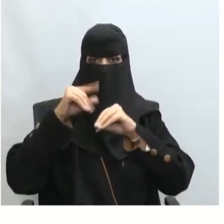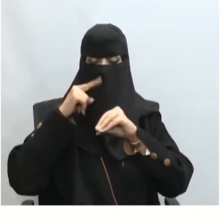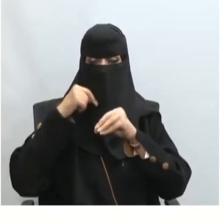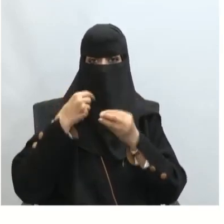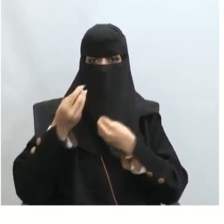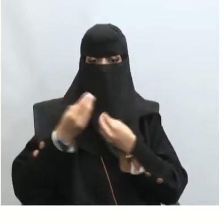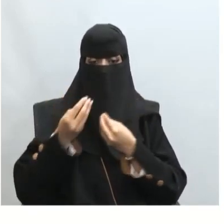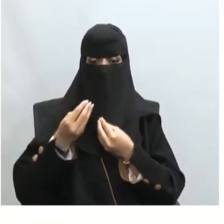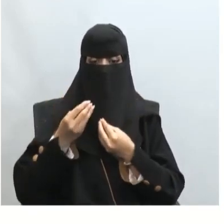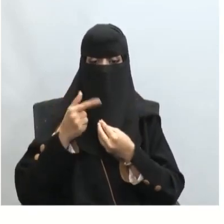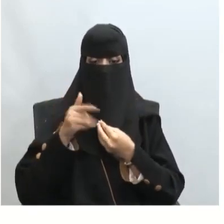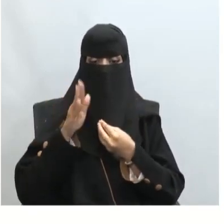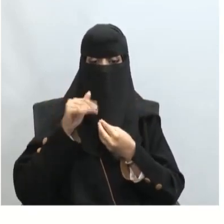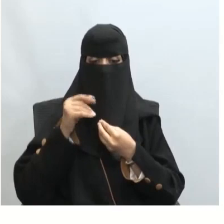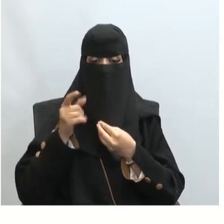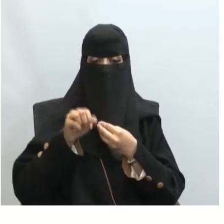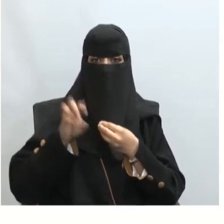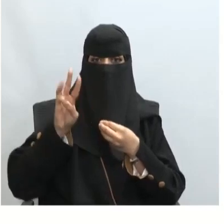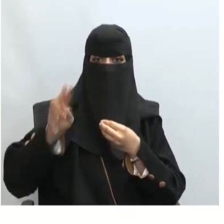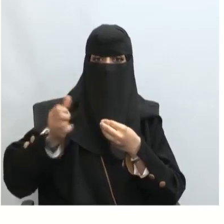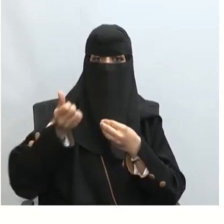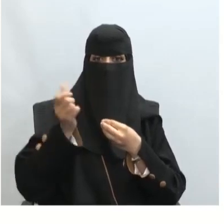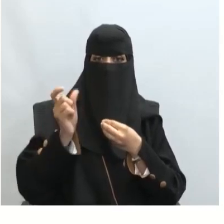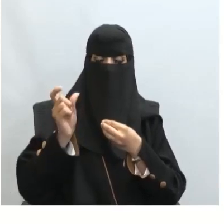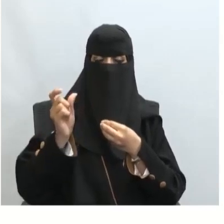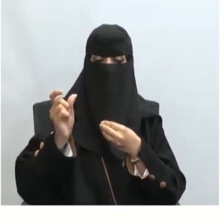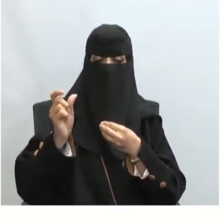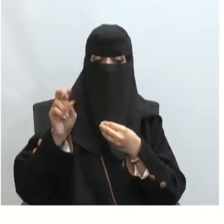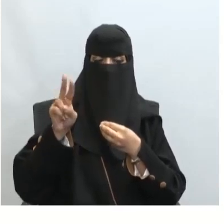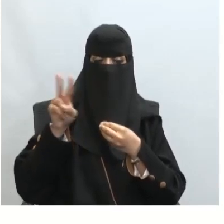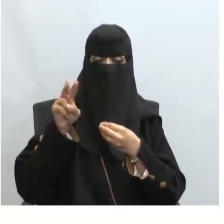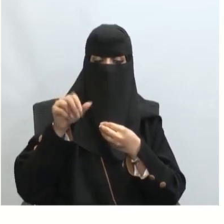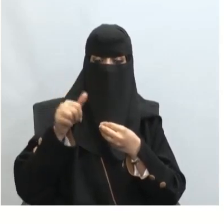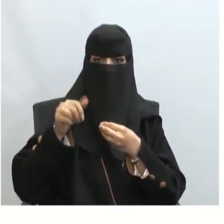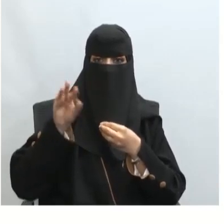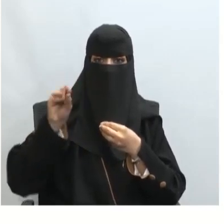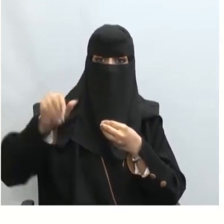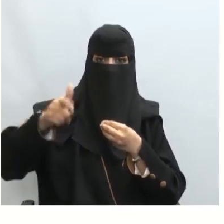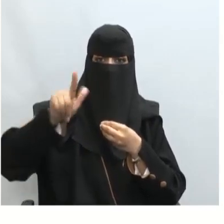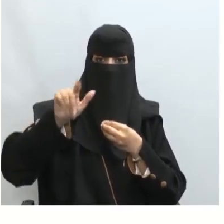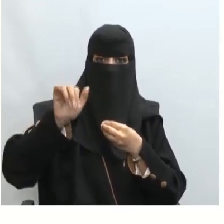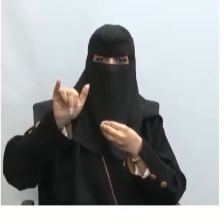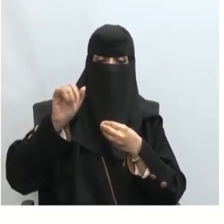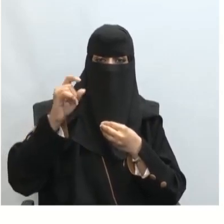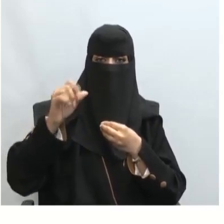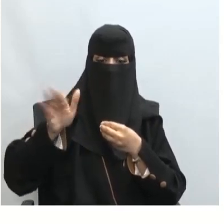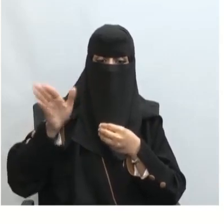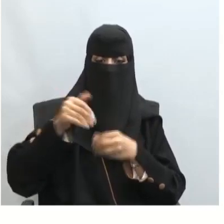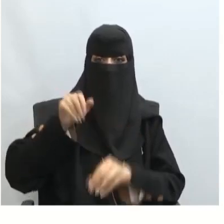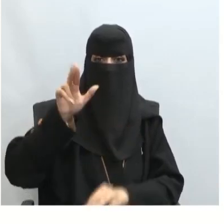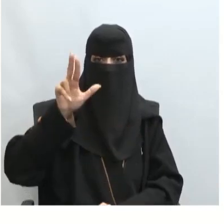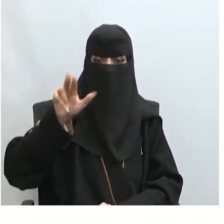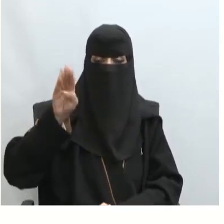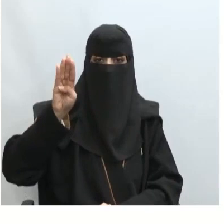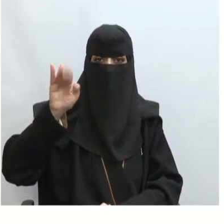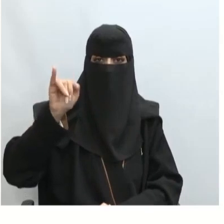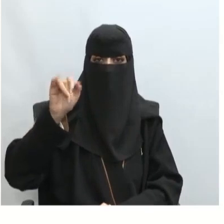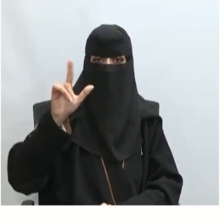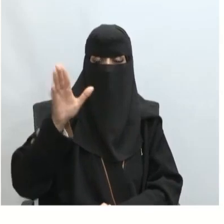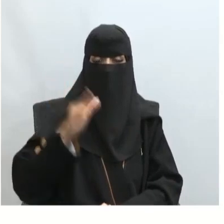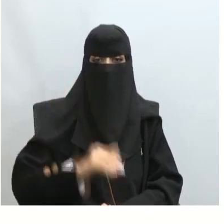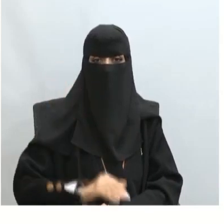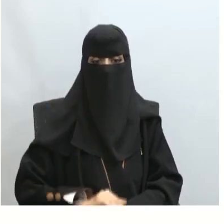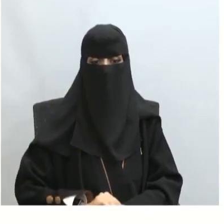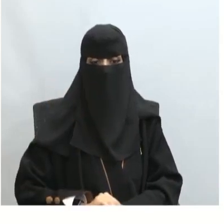تفاعل اضافه هالوجين الى الكين للتكوين ثنائي هاليد